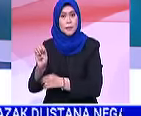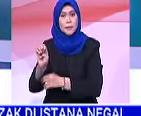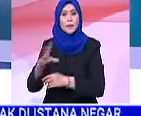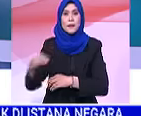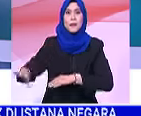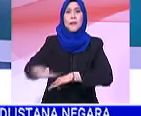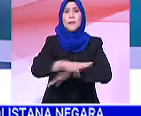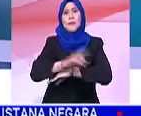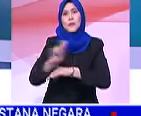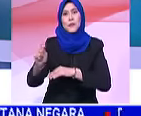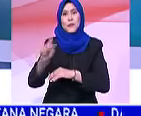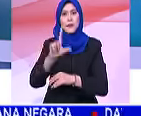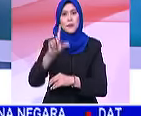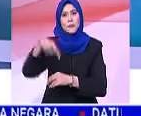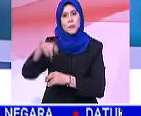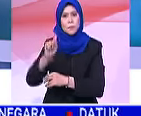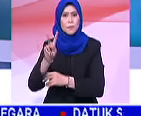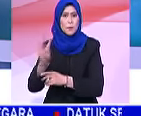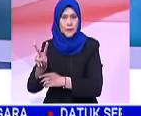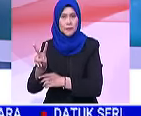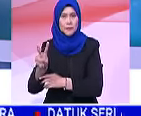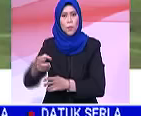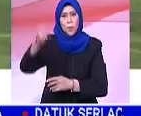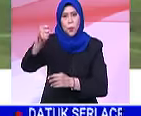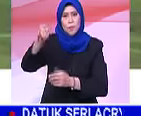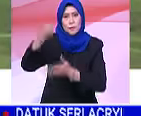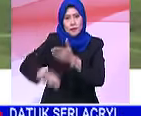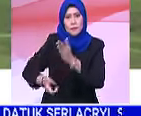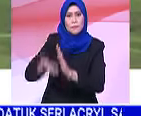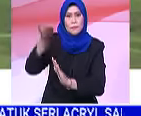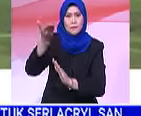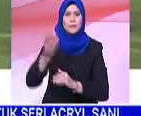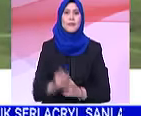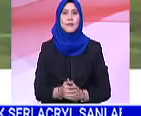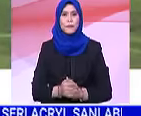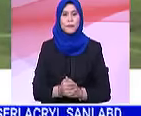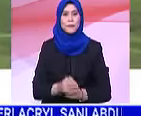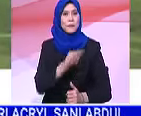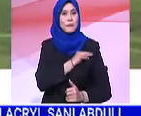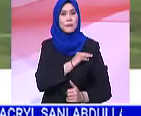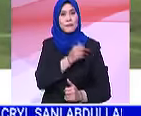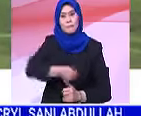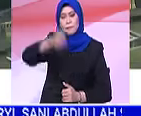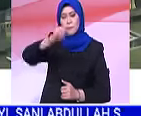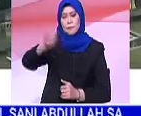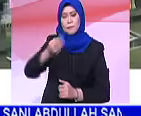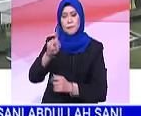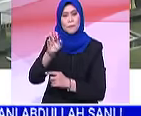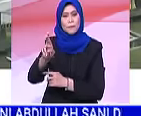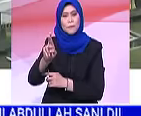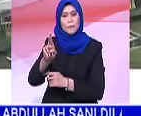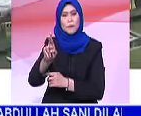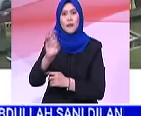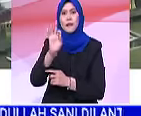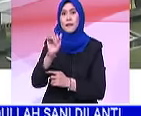Pantai Timur Fasa 2, LPT 2. Menteri Kanan Kerjaraya Dato' Sri Fadilah Yusof